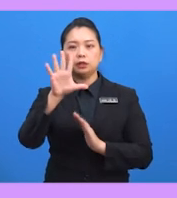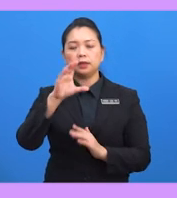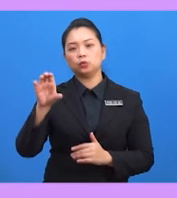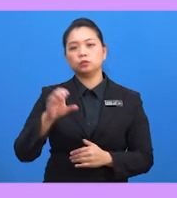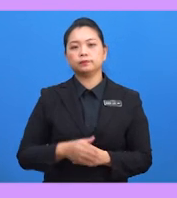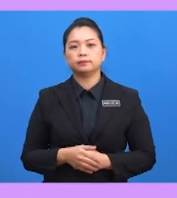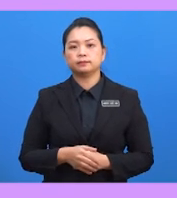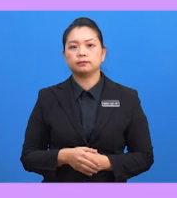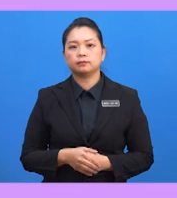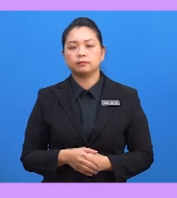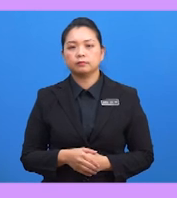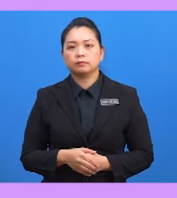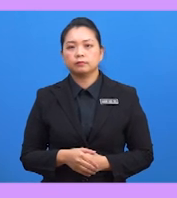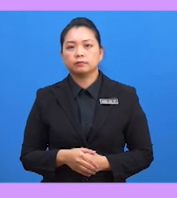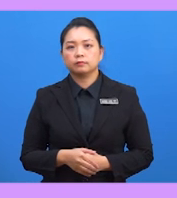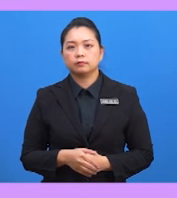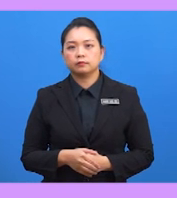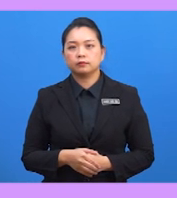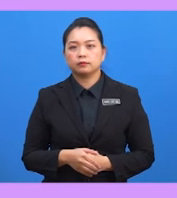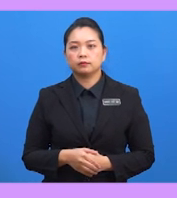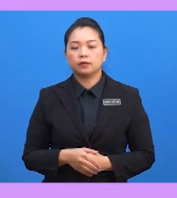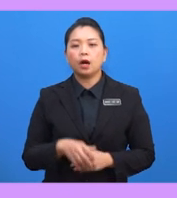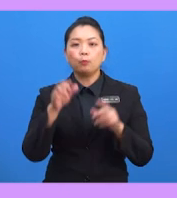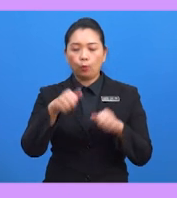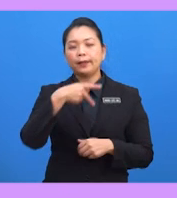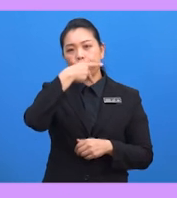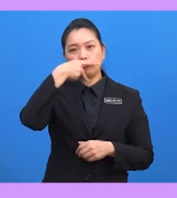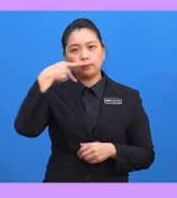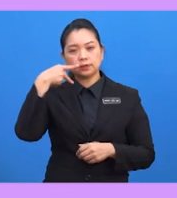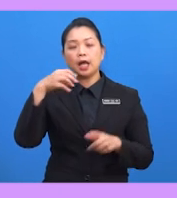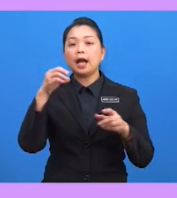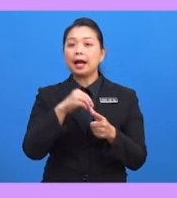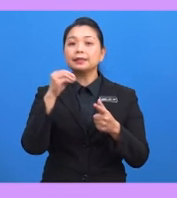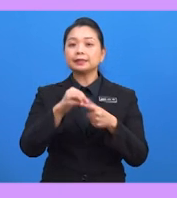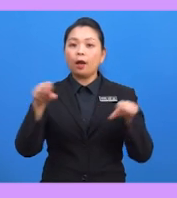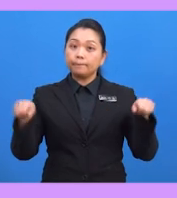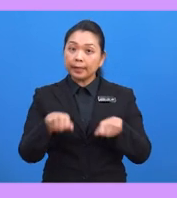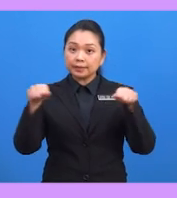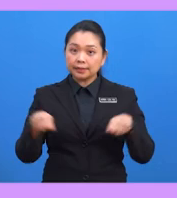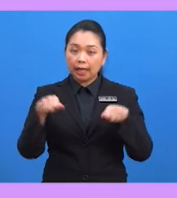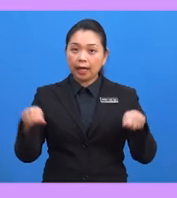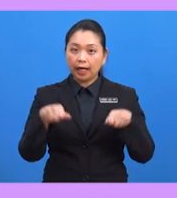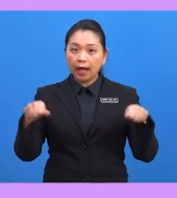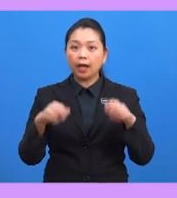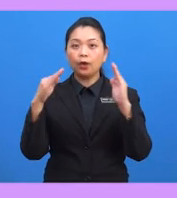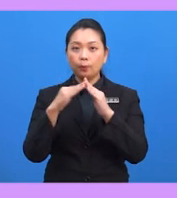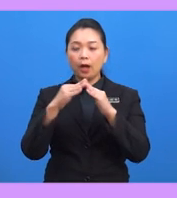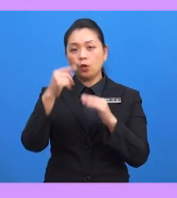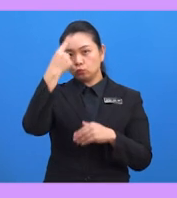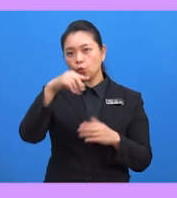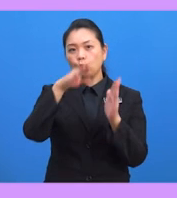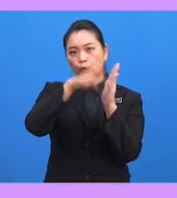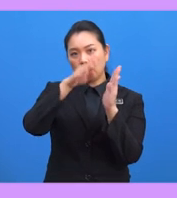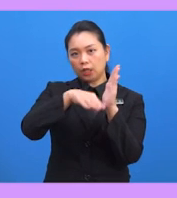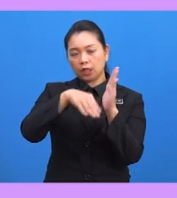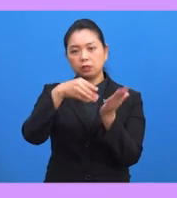RM500. Encik Saiful boleh berpuasa atau masak di rumah bagi mengurangkan perbelanjaannya